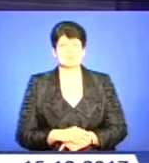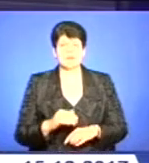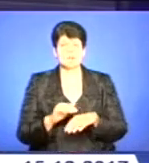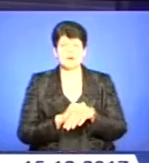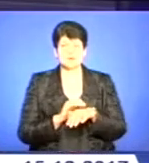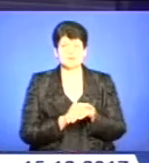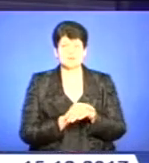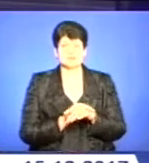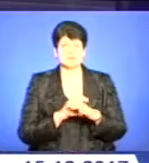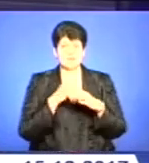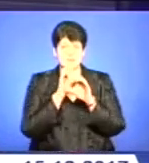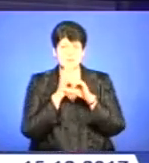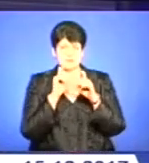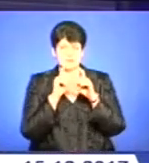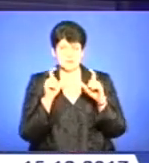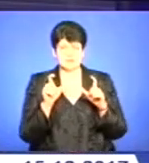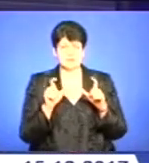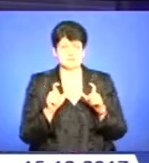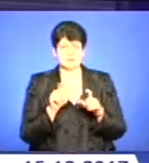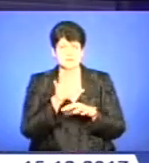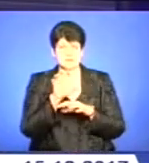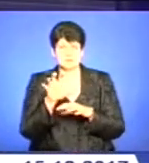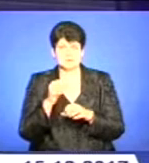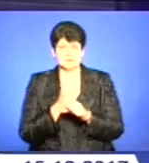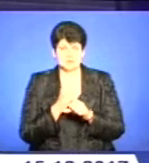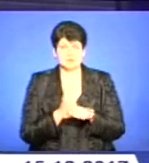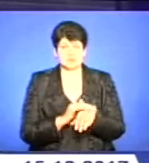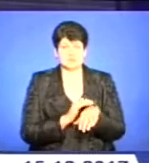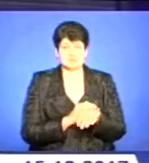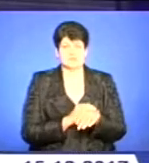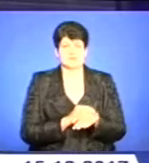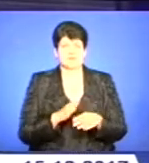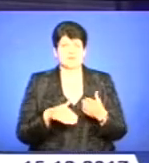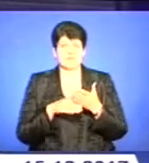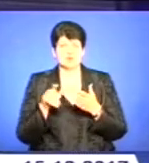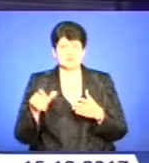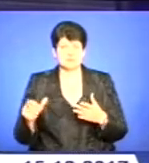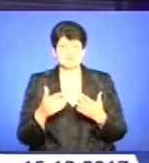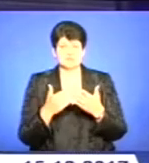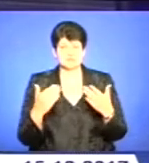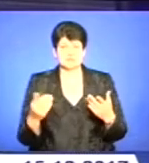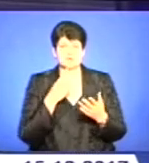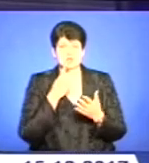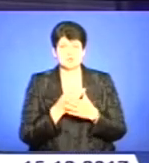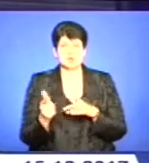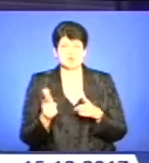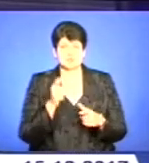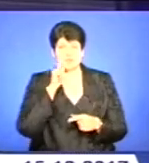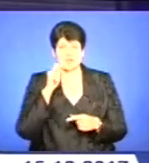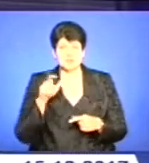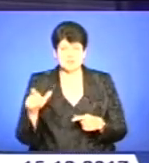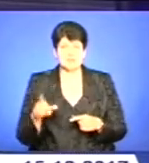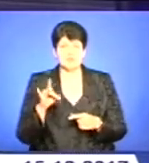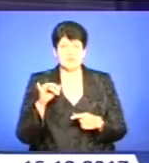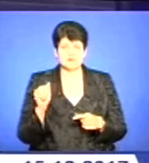Благодійність в об'єктиві, зазнимковані миті доброчинства та волонтерства. Виставку фотографій, які демонструють готовність українців реагувати